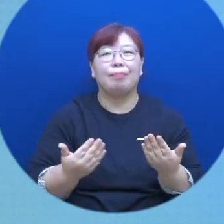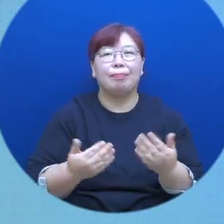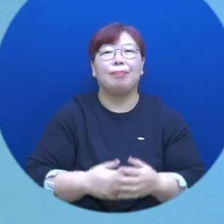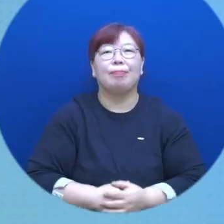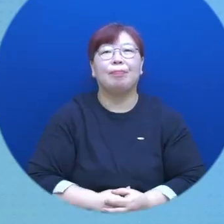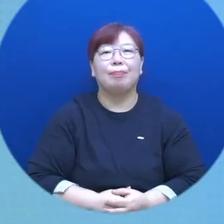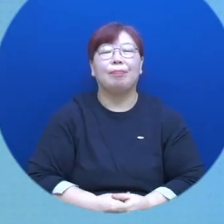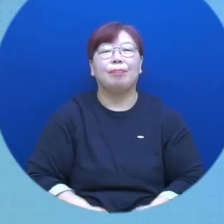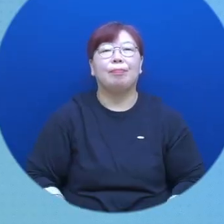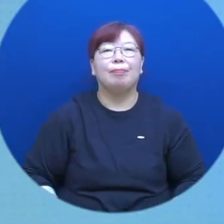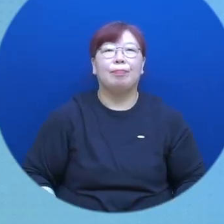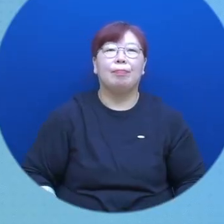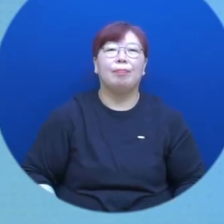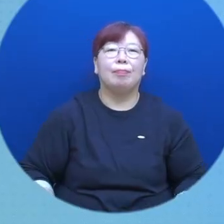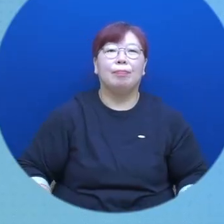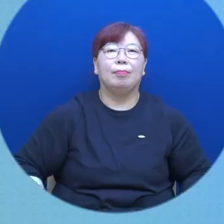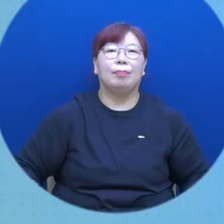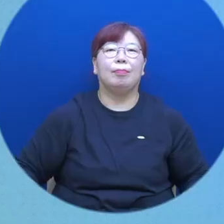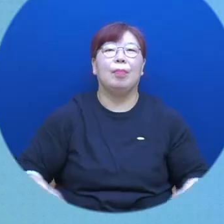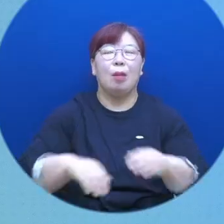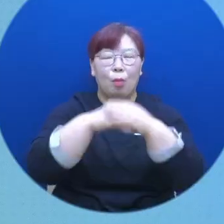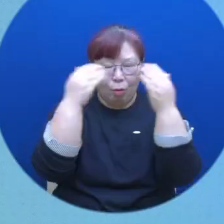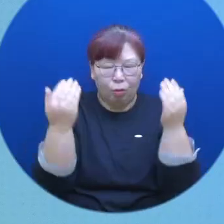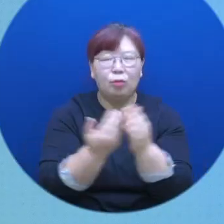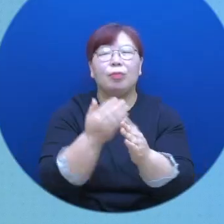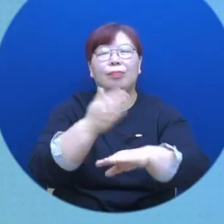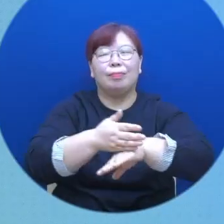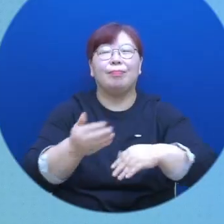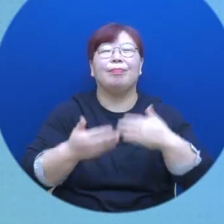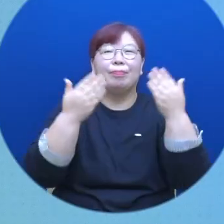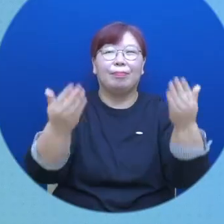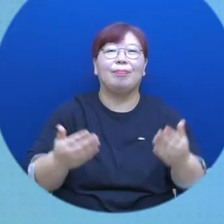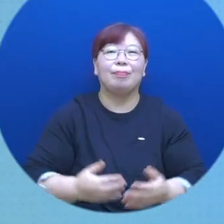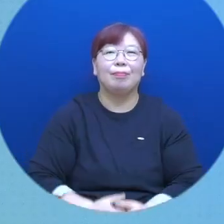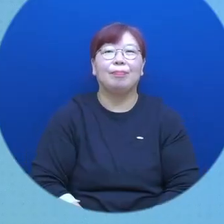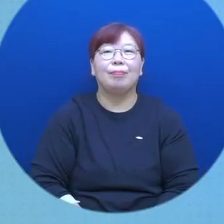여러분 모두에게 감사를 드립니다.